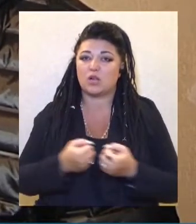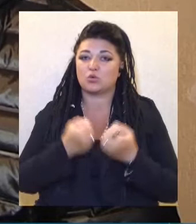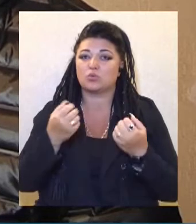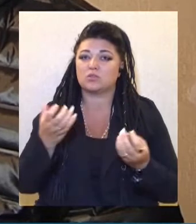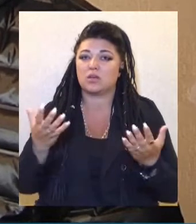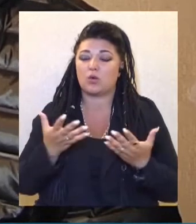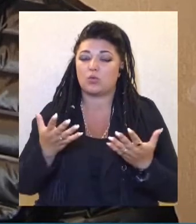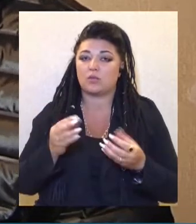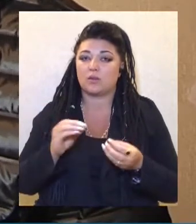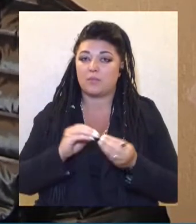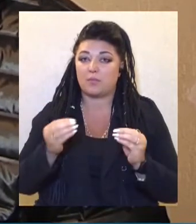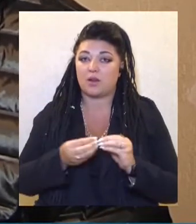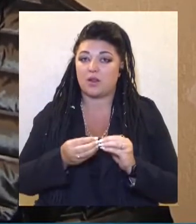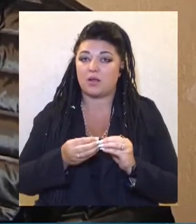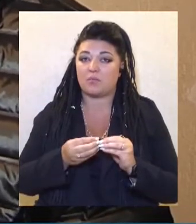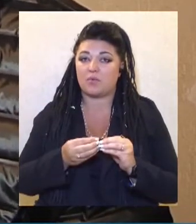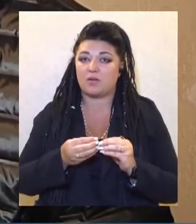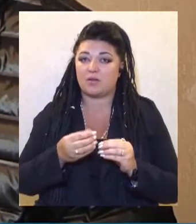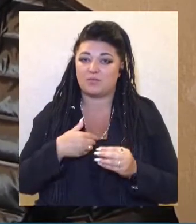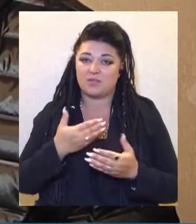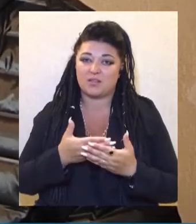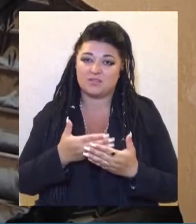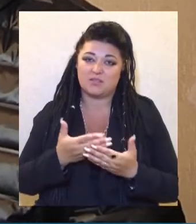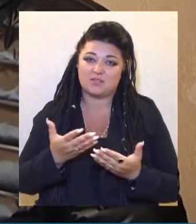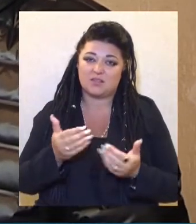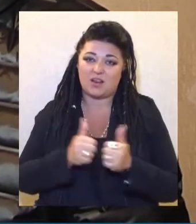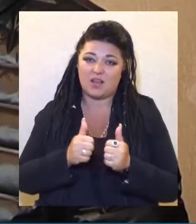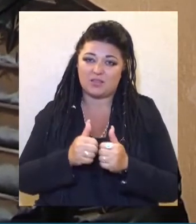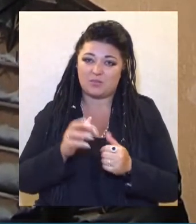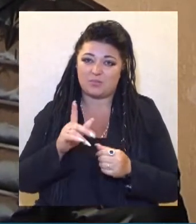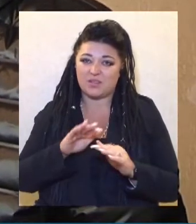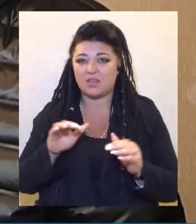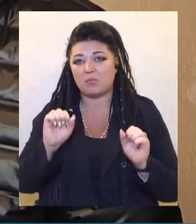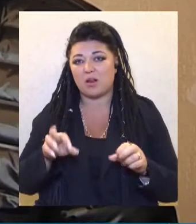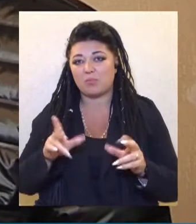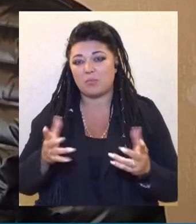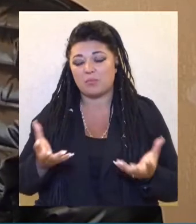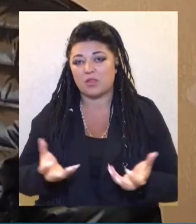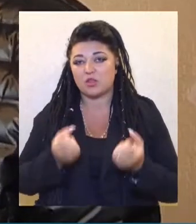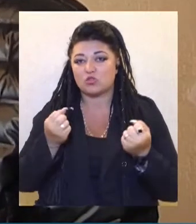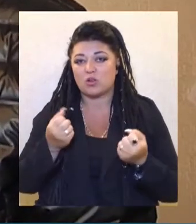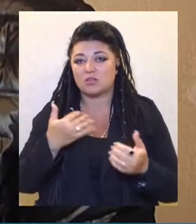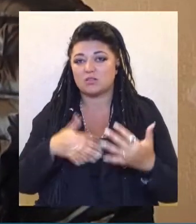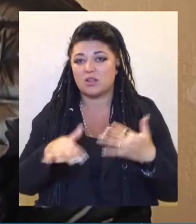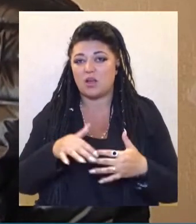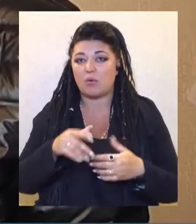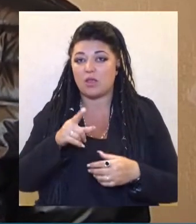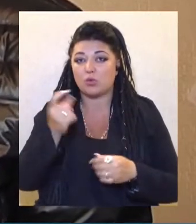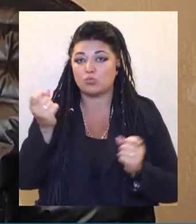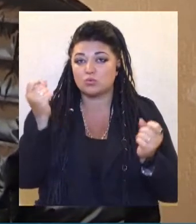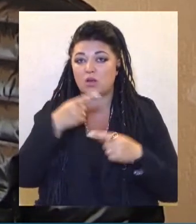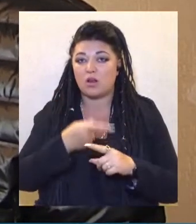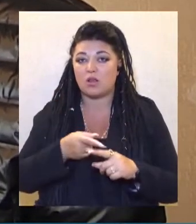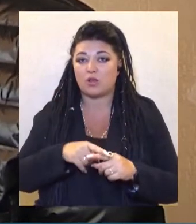какой-то трудностью. Не оказалось рядом людей, которые могли бы поддержать. Слабы. Они начинали эту проблему утешать ее